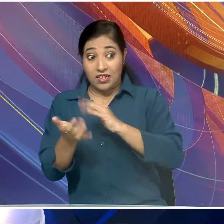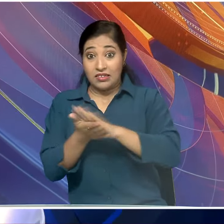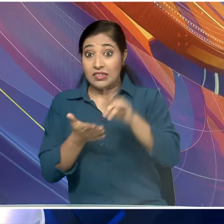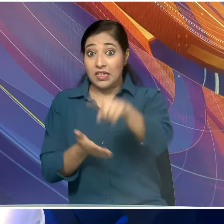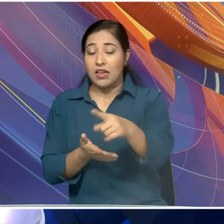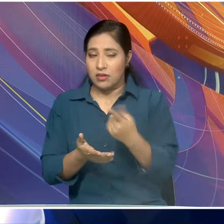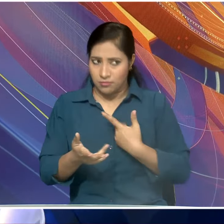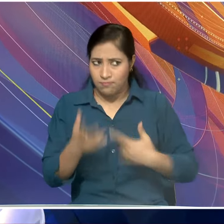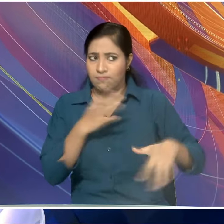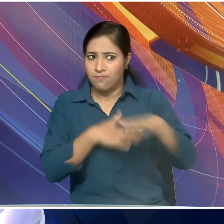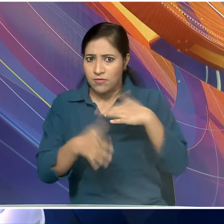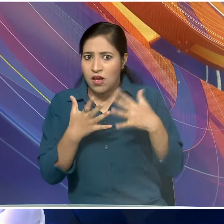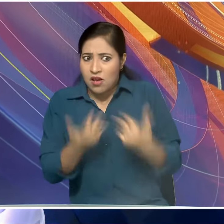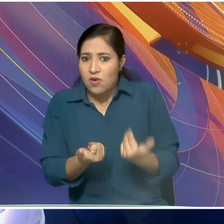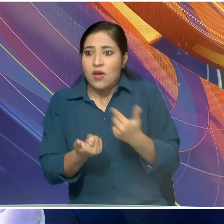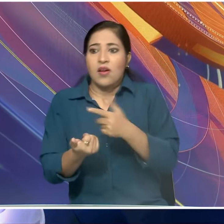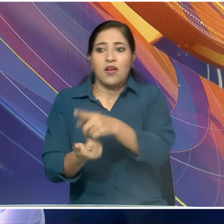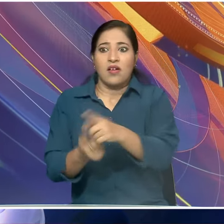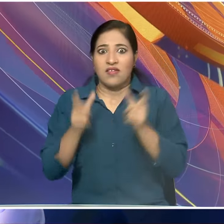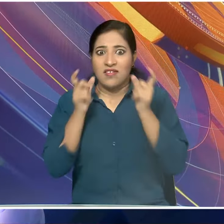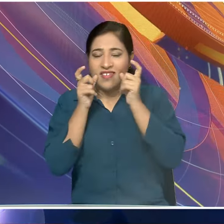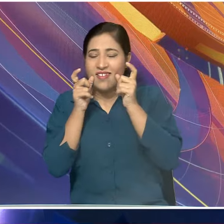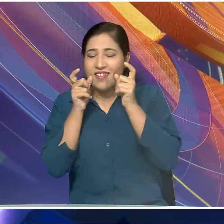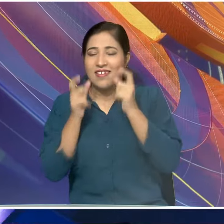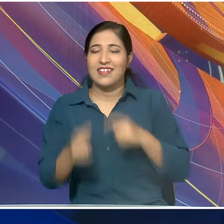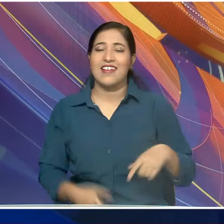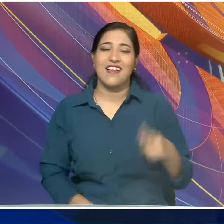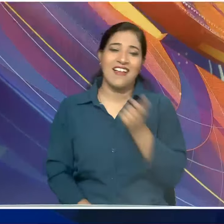लिए तत्वासुर का सहारा।